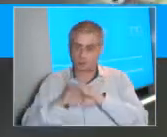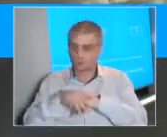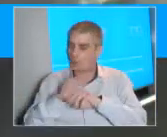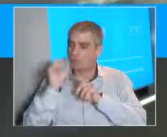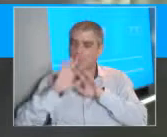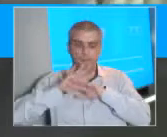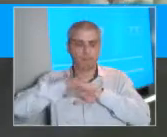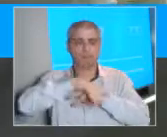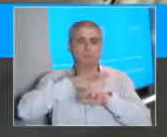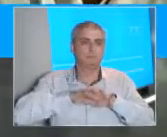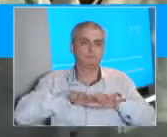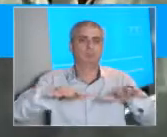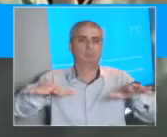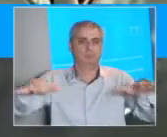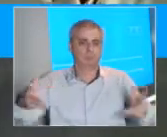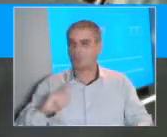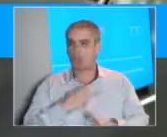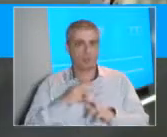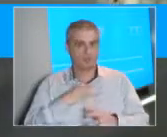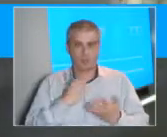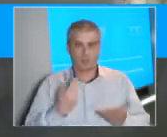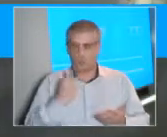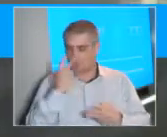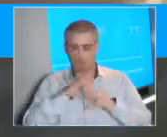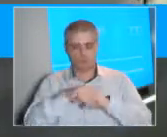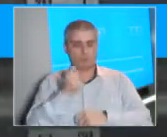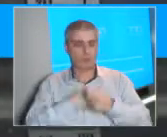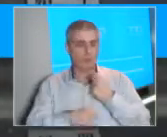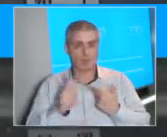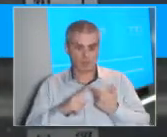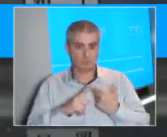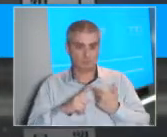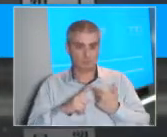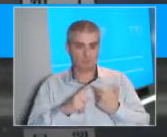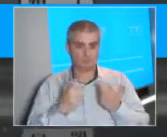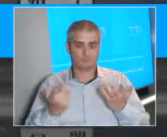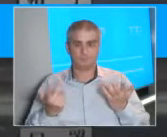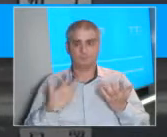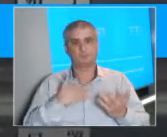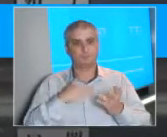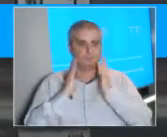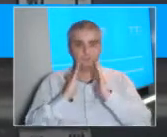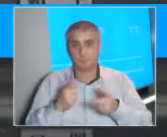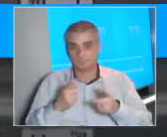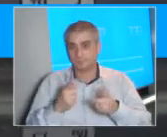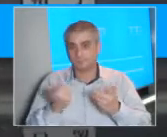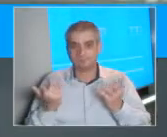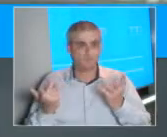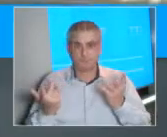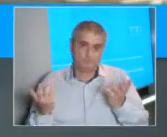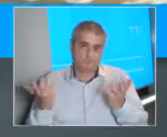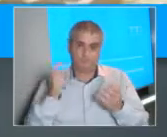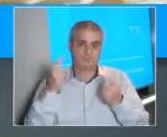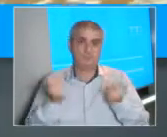ההשפעות הגלים האלה מגיעות, זה לא רק עניין בריאותי, הרי אנחנו רואים את ההשפעות הכלכליות. אני רוצה להאמין